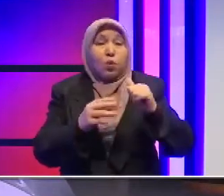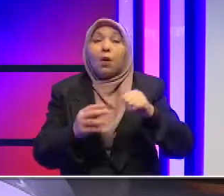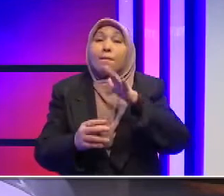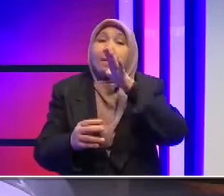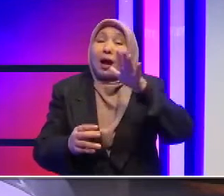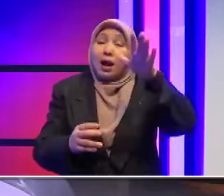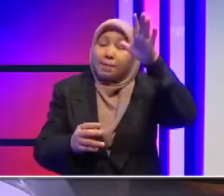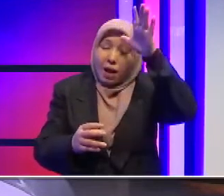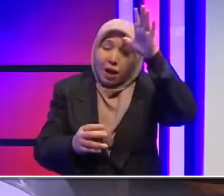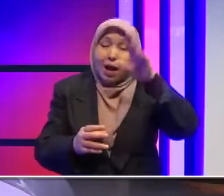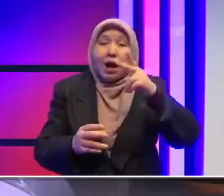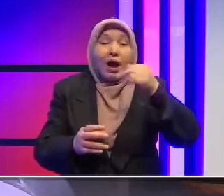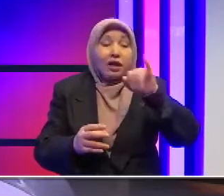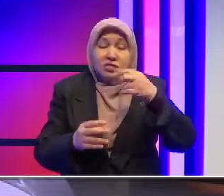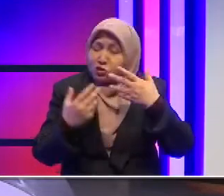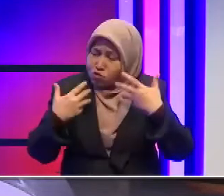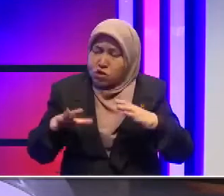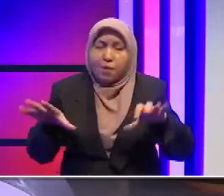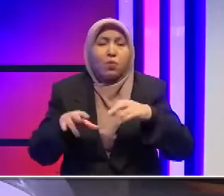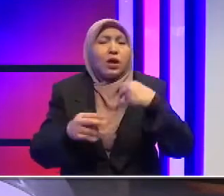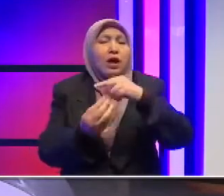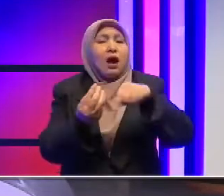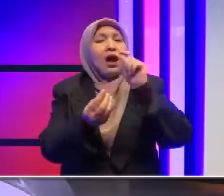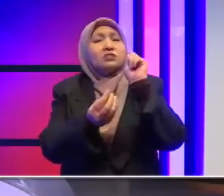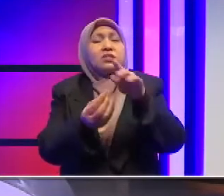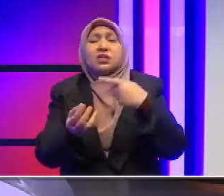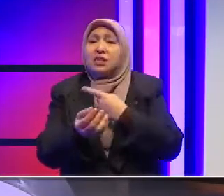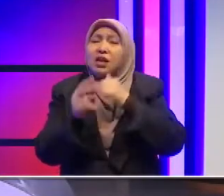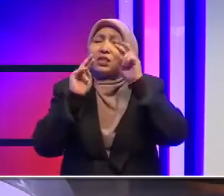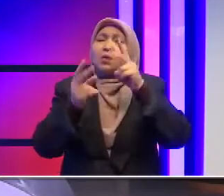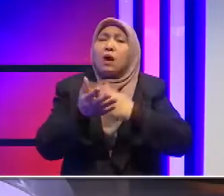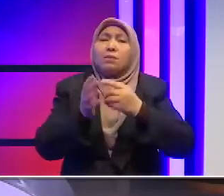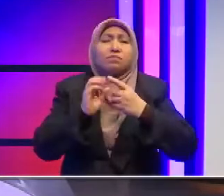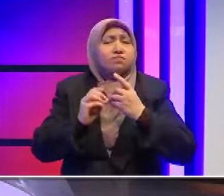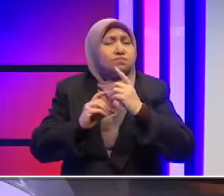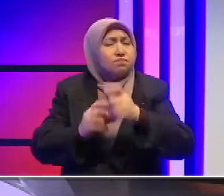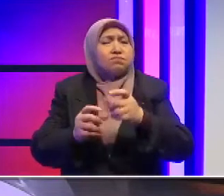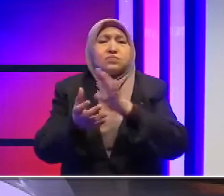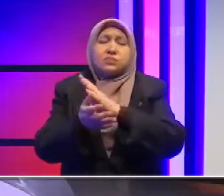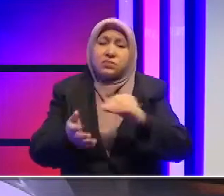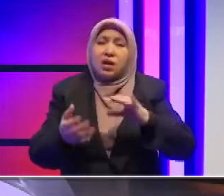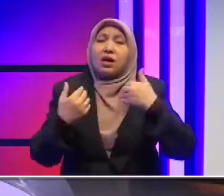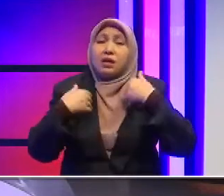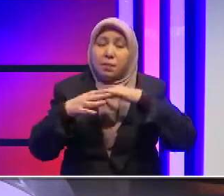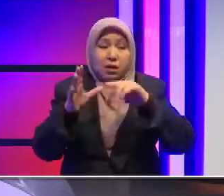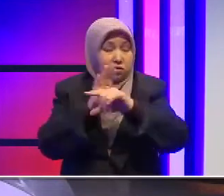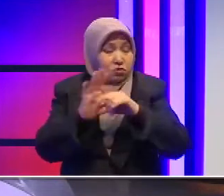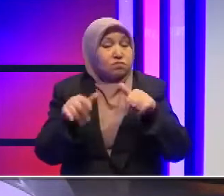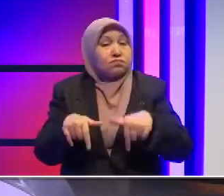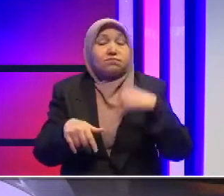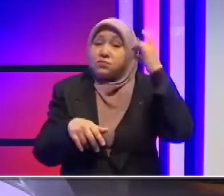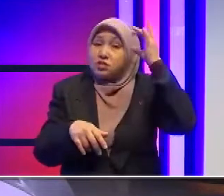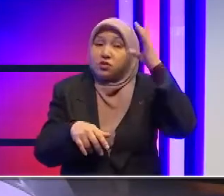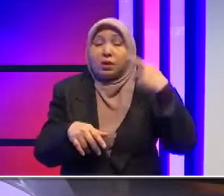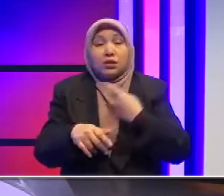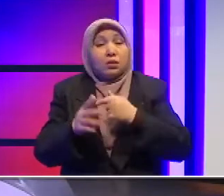Hajah, tuan-tuan yang sudah pun mengerjakan haji, kita nak melihat apakah semangat yang ada pada surah ini insya-Allah. Jadi